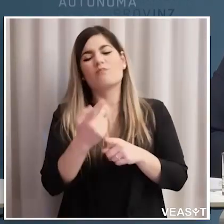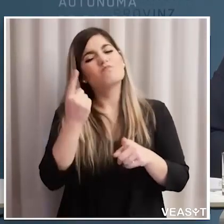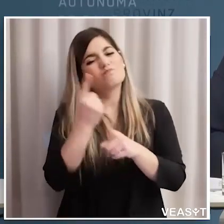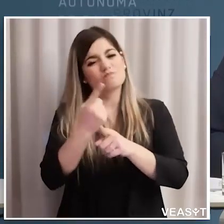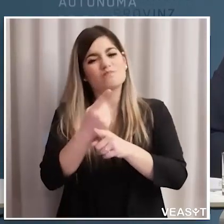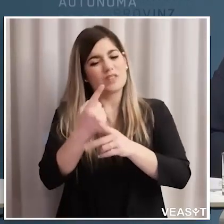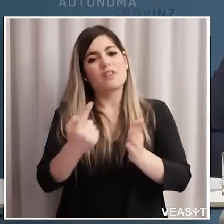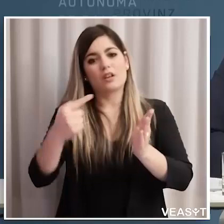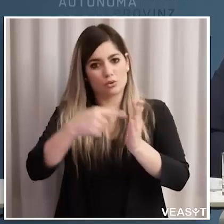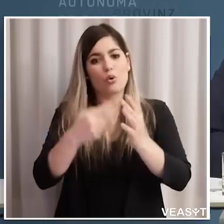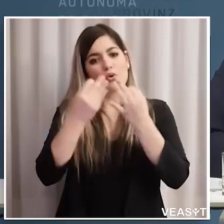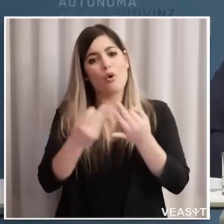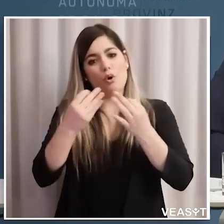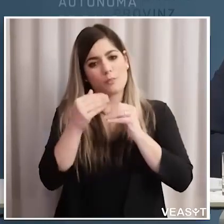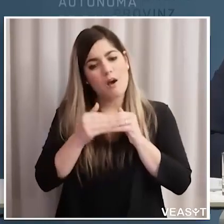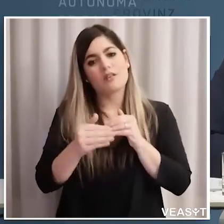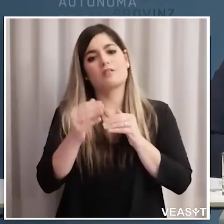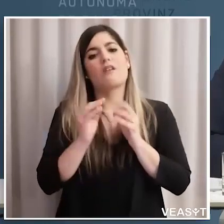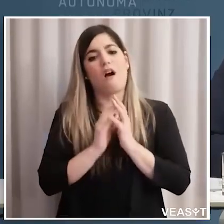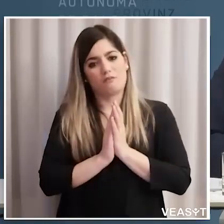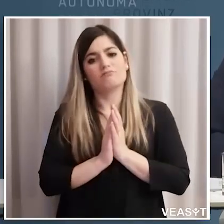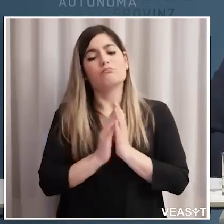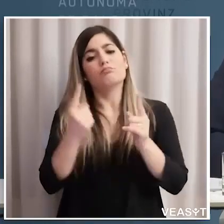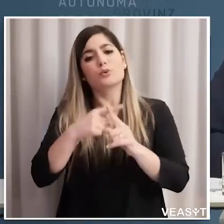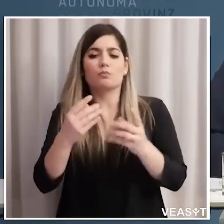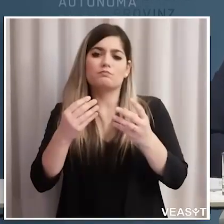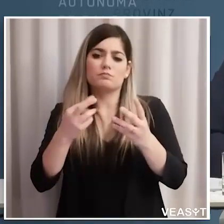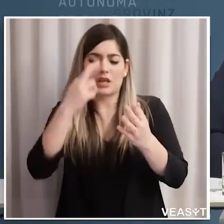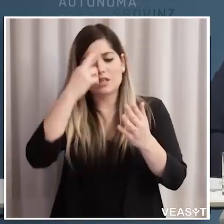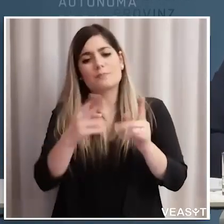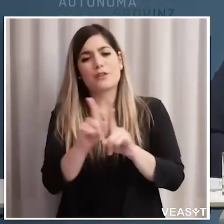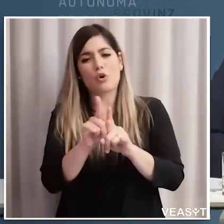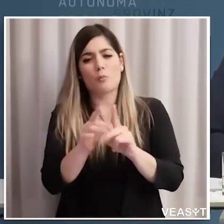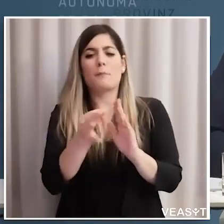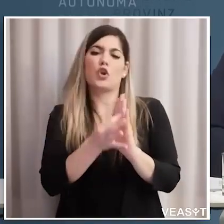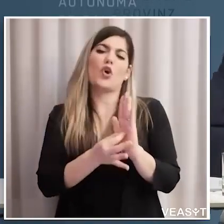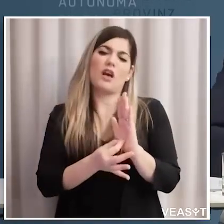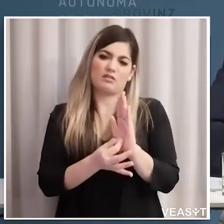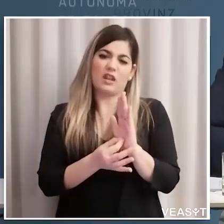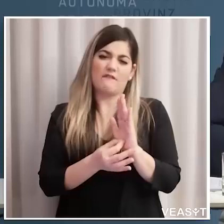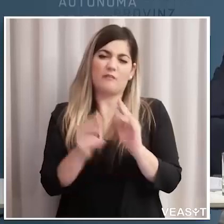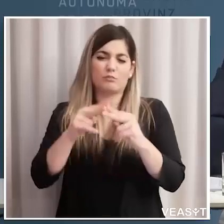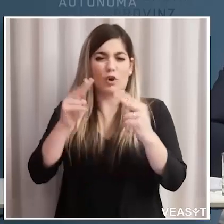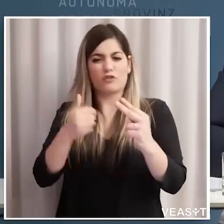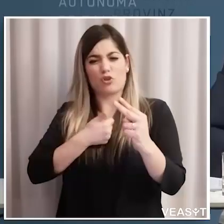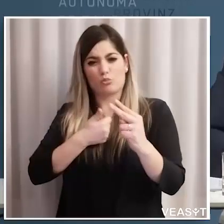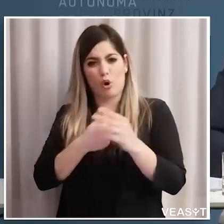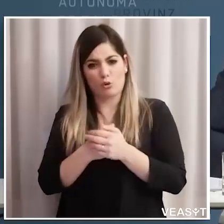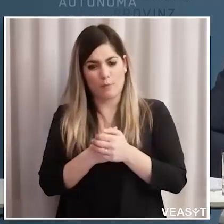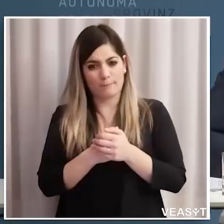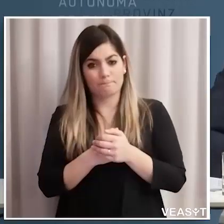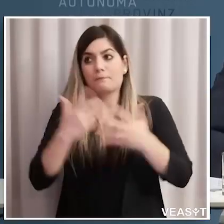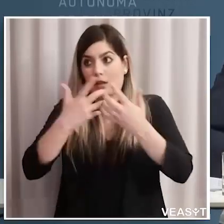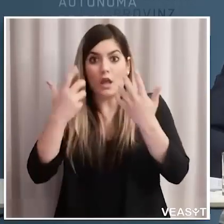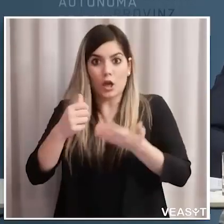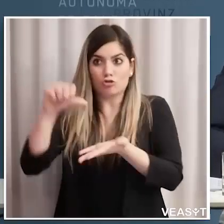anche tornare alla normalità, anche nel senso rispetto delle prerogative che la nostra provincia autonoma ha, mentre la centralizzazione era in